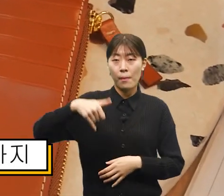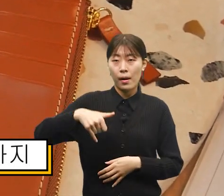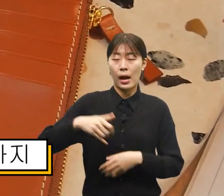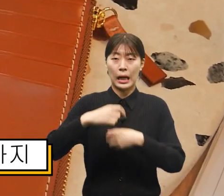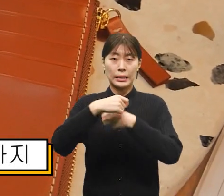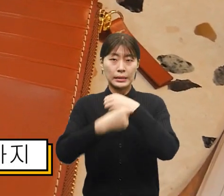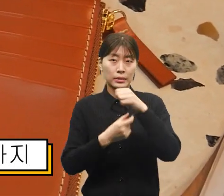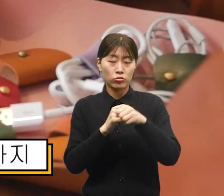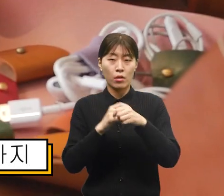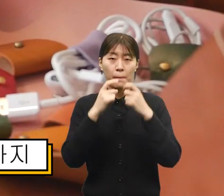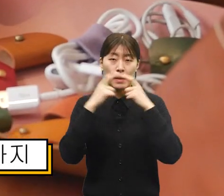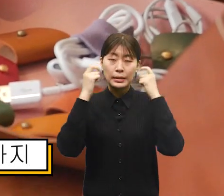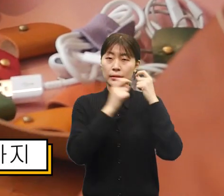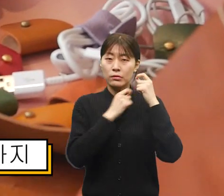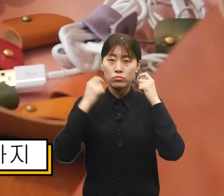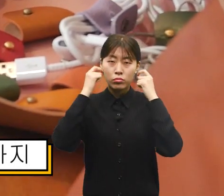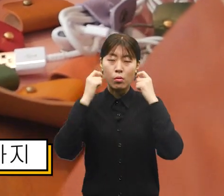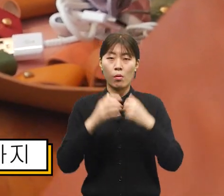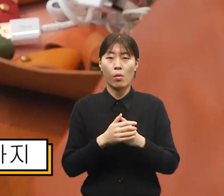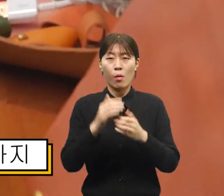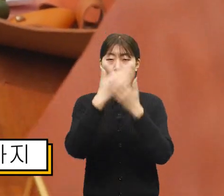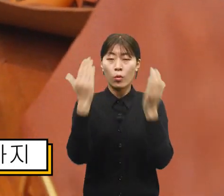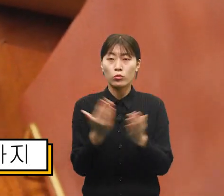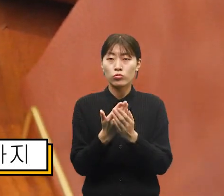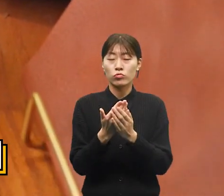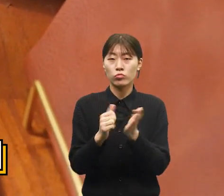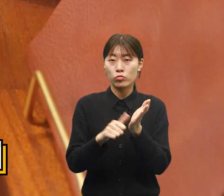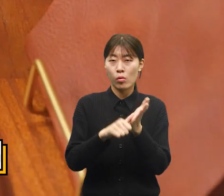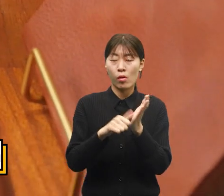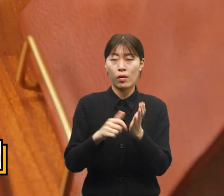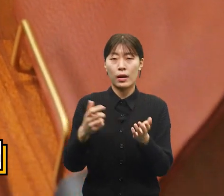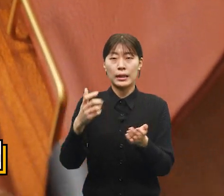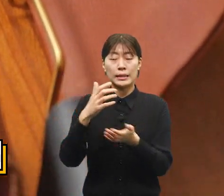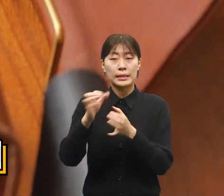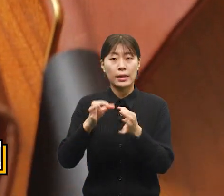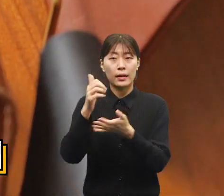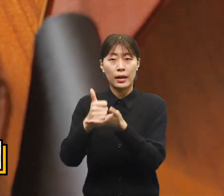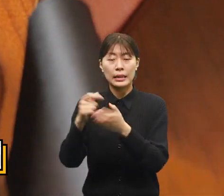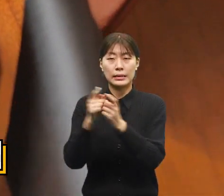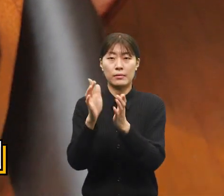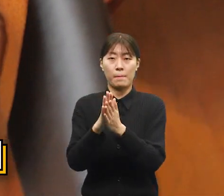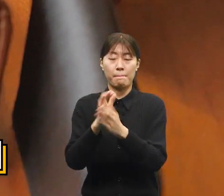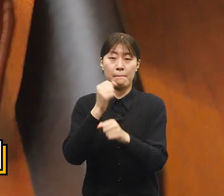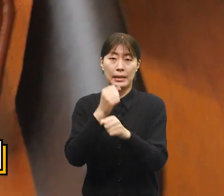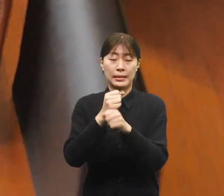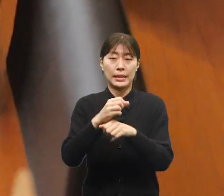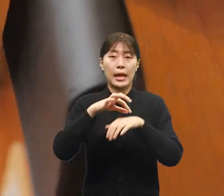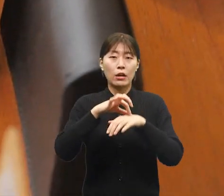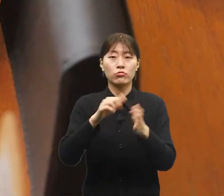지갑과 가방, 시계줄과 마스크, 스트랩까지 이 모든 게 다 사장님이 한 땀 한